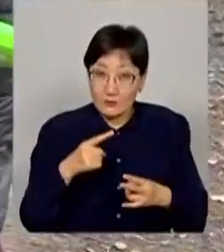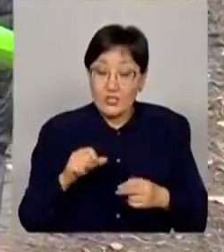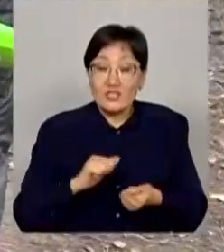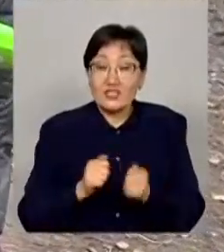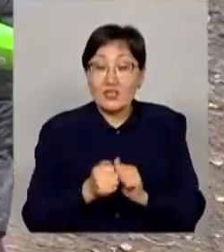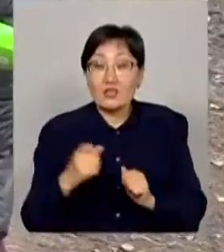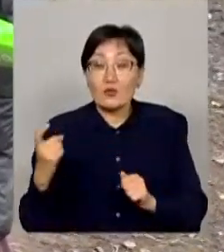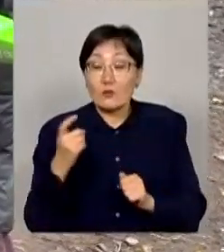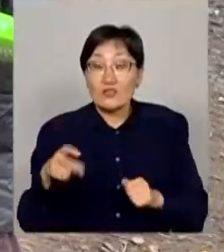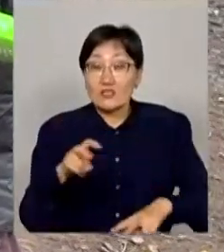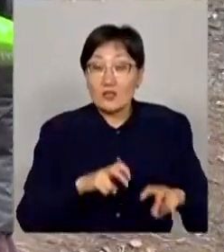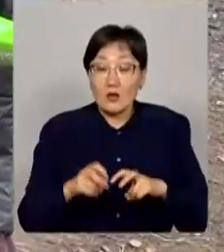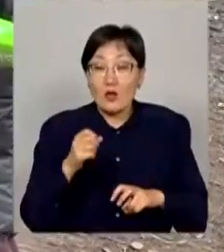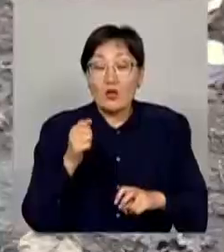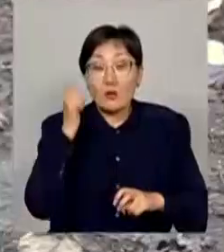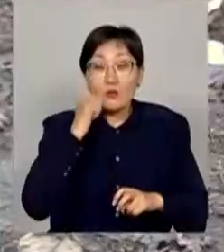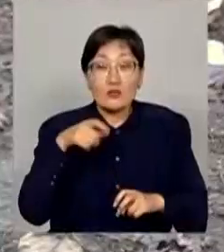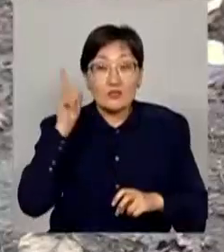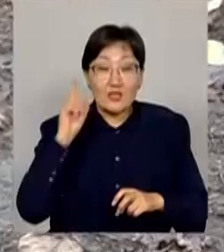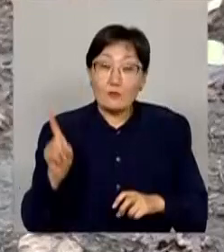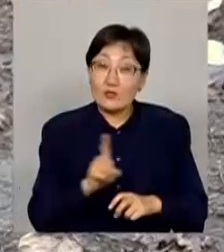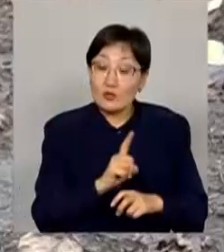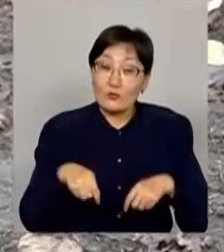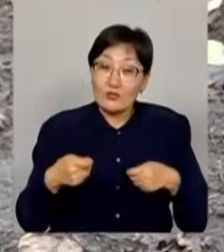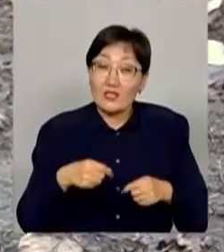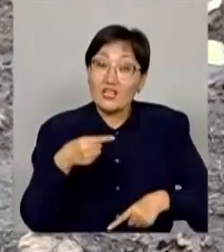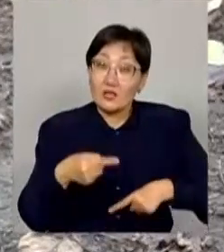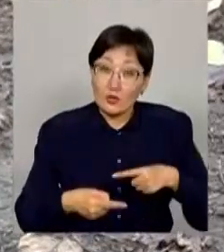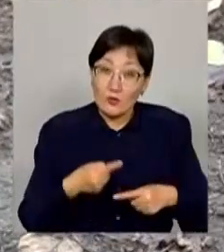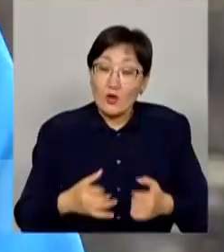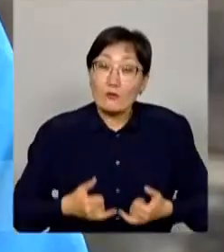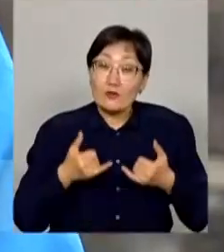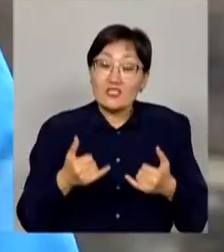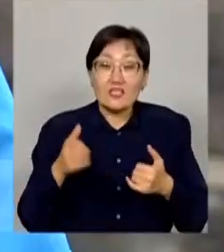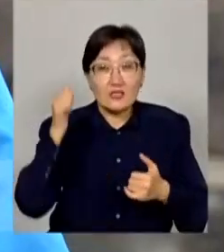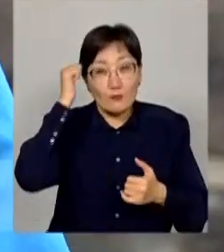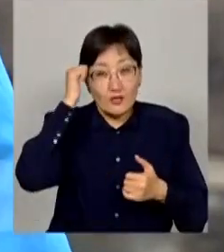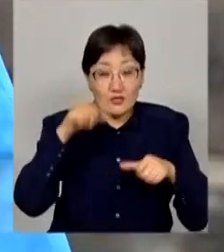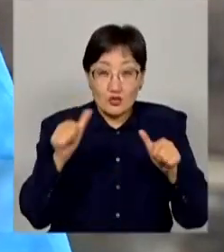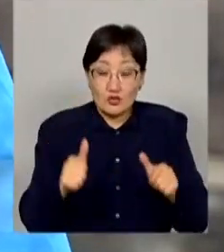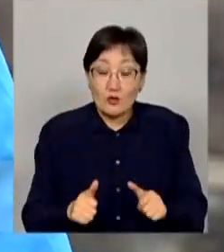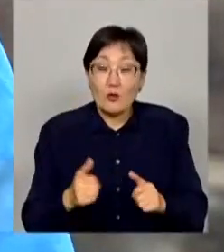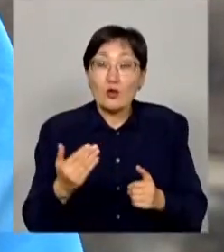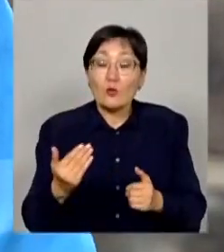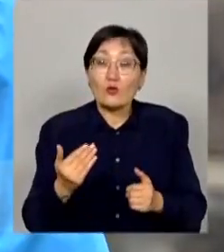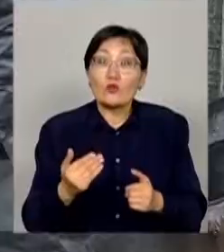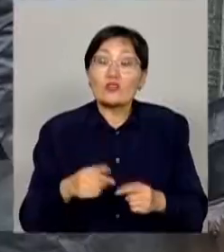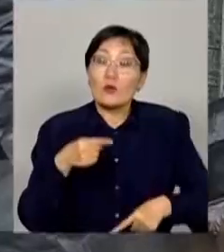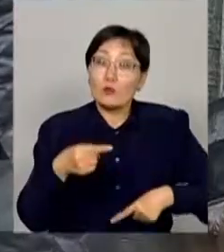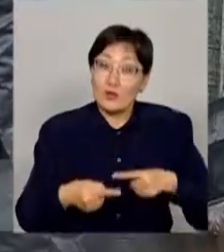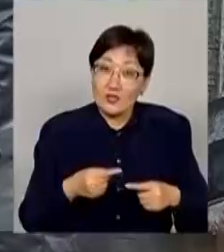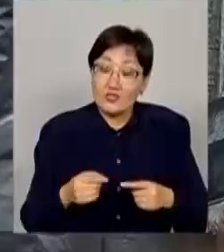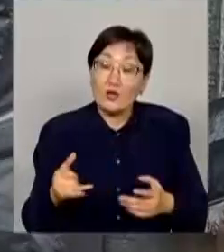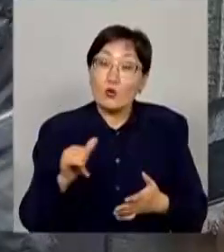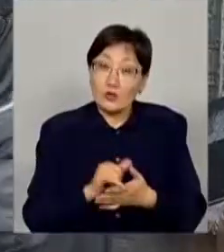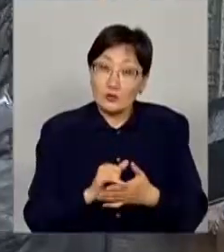тастың иесіміз дегендер көне мұраны мұражайға өткізуді емес ата бабаларының құрметіне ескерткіш жасап соның көзі ретінде орнатуды жоспарлап